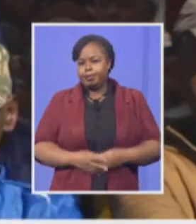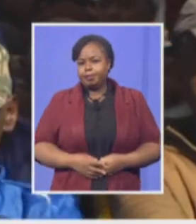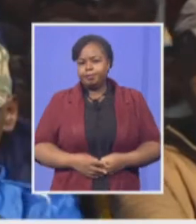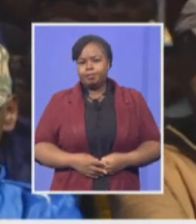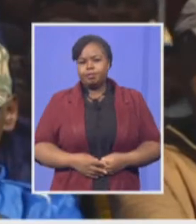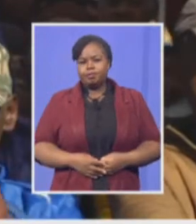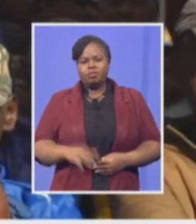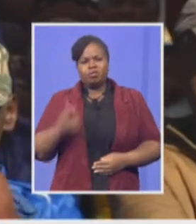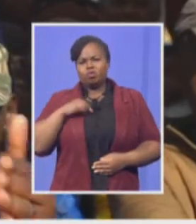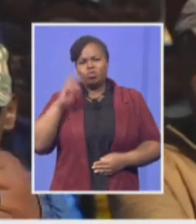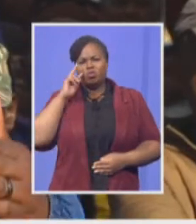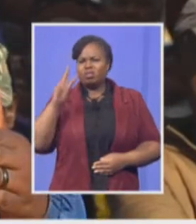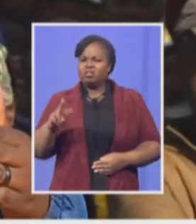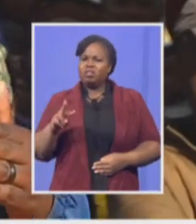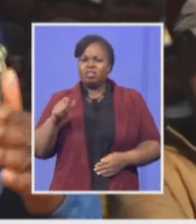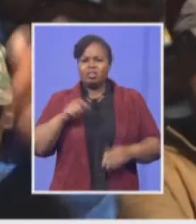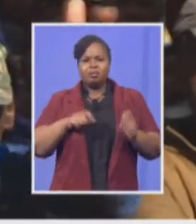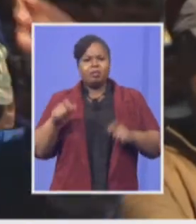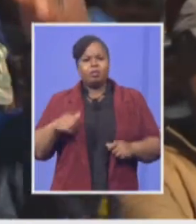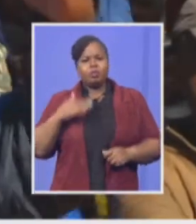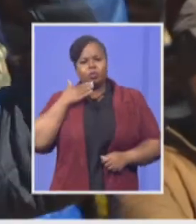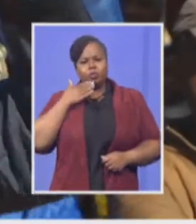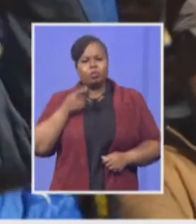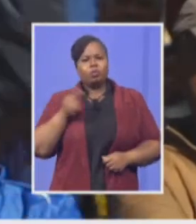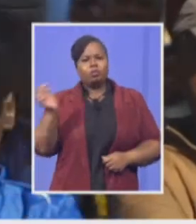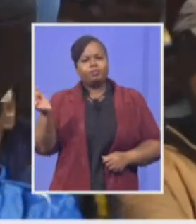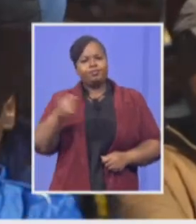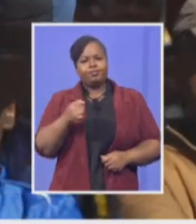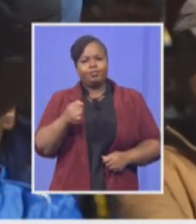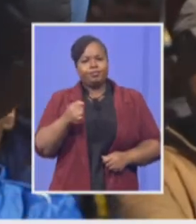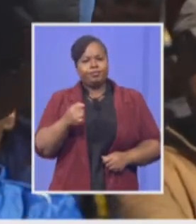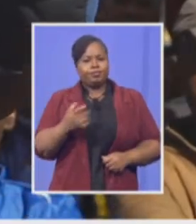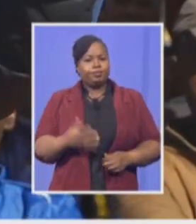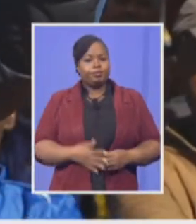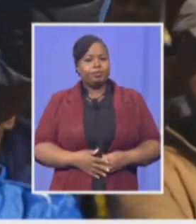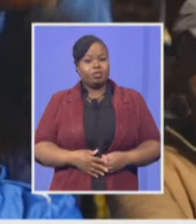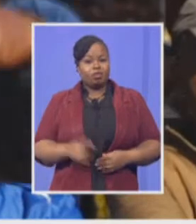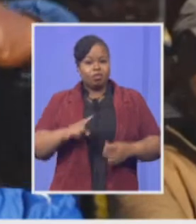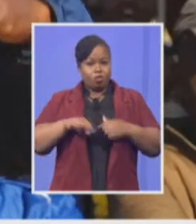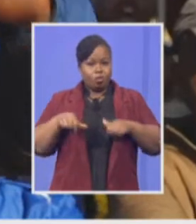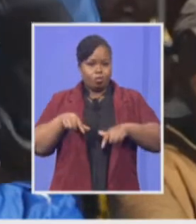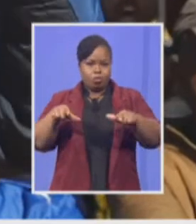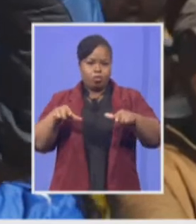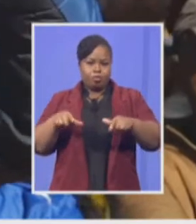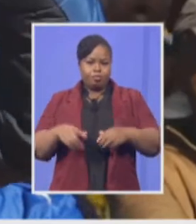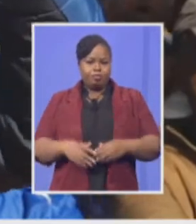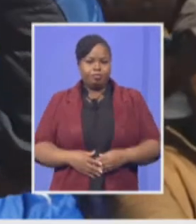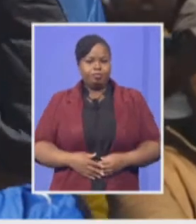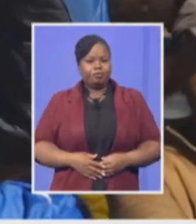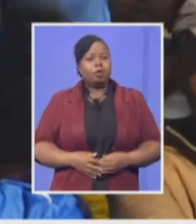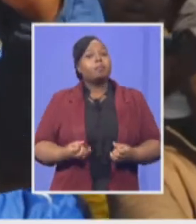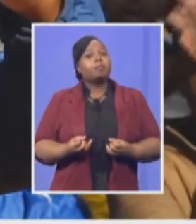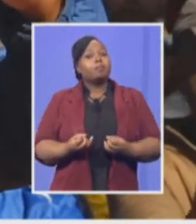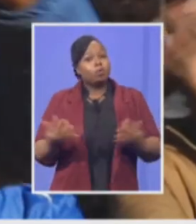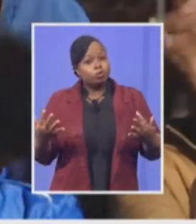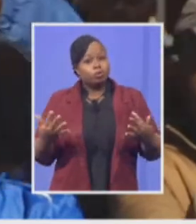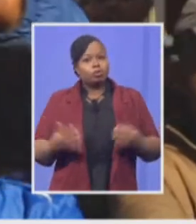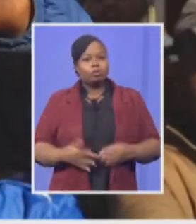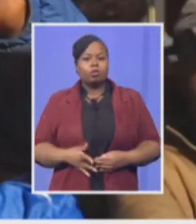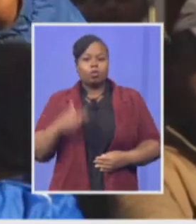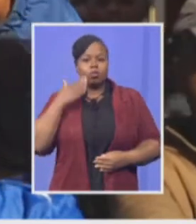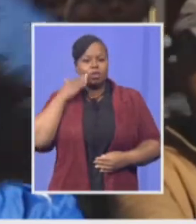uthula ubheka abantu abangenayo abaqashwayo ile genge yaseLimpopo ene kumingena